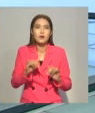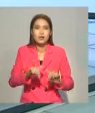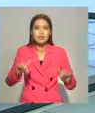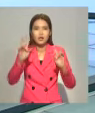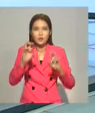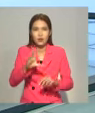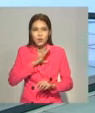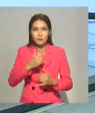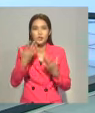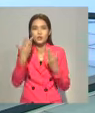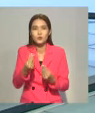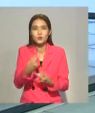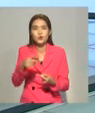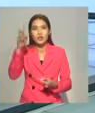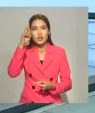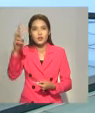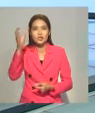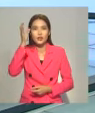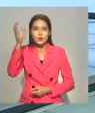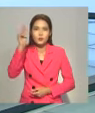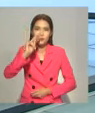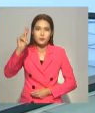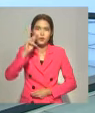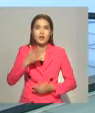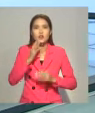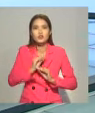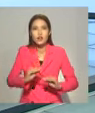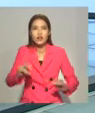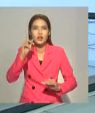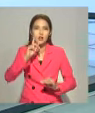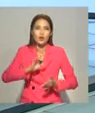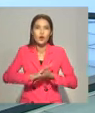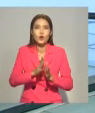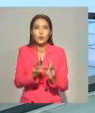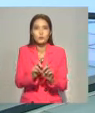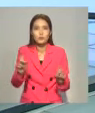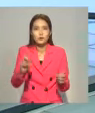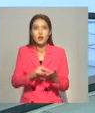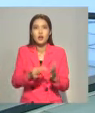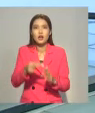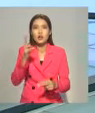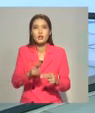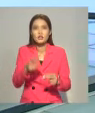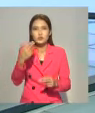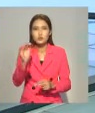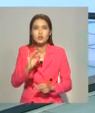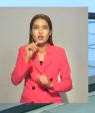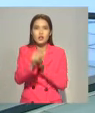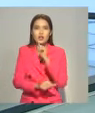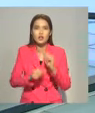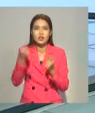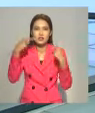өтті. Енді шалғай елді мекендерде білім ошағы жайлы мектеп ұлттық жоба аясында салынады. Олар заманауи материалды техникалық